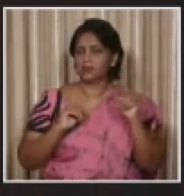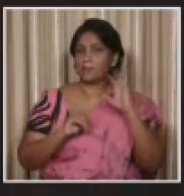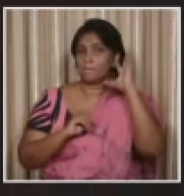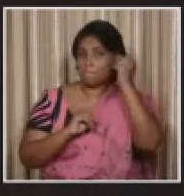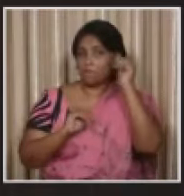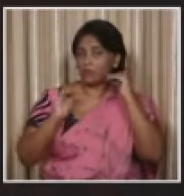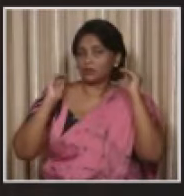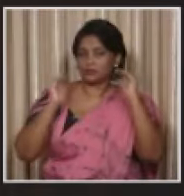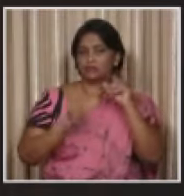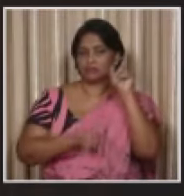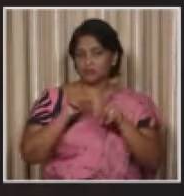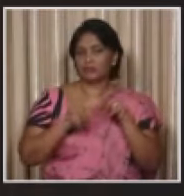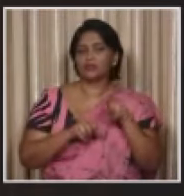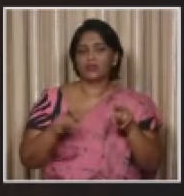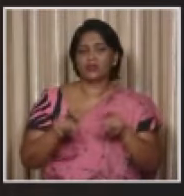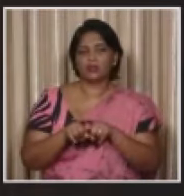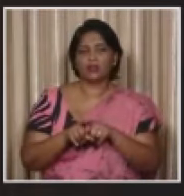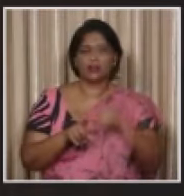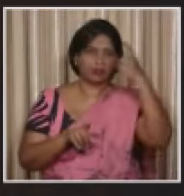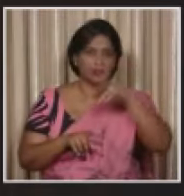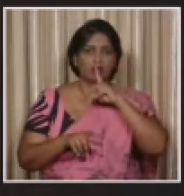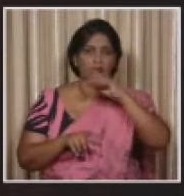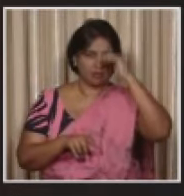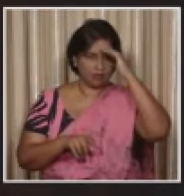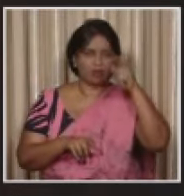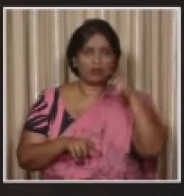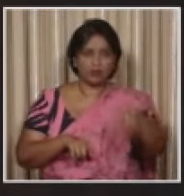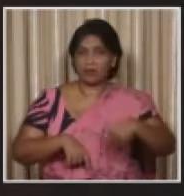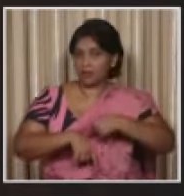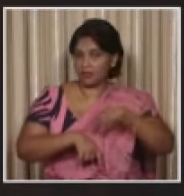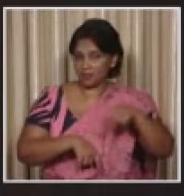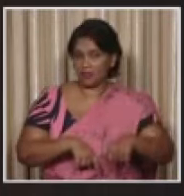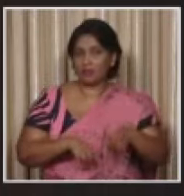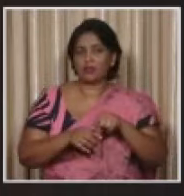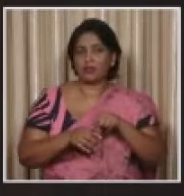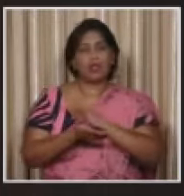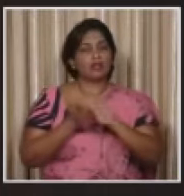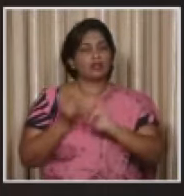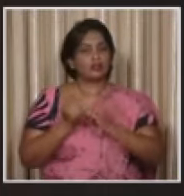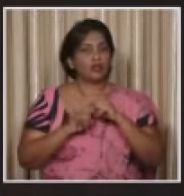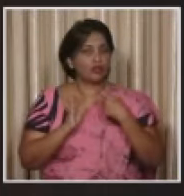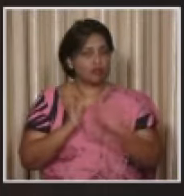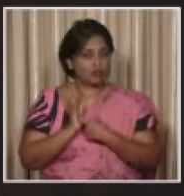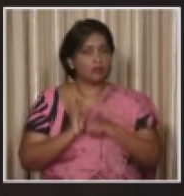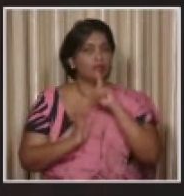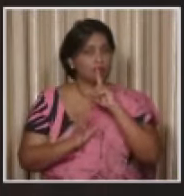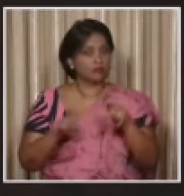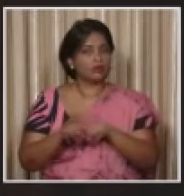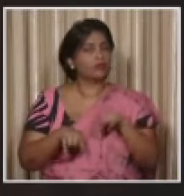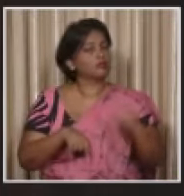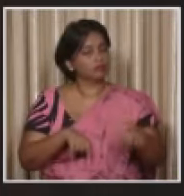ini ihalat tiana aja. Enisan, niujuk kata naik tuh meni, me belaab. Harshad di silo acara harshad di silo kini nama lagi.